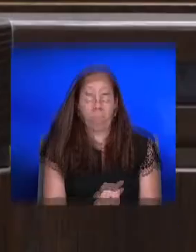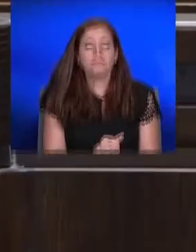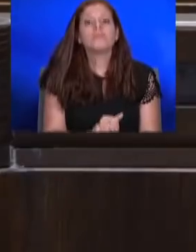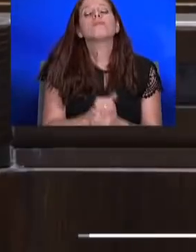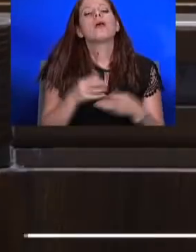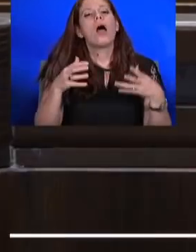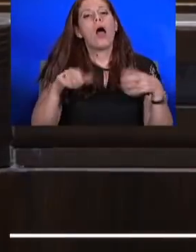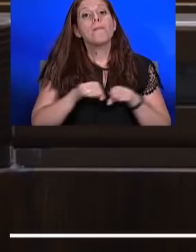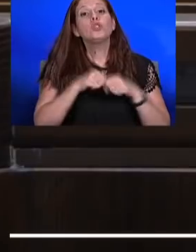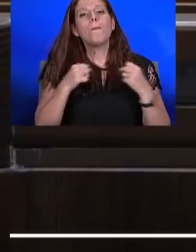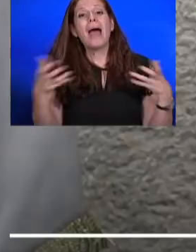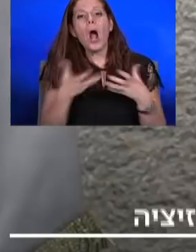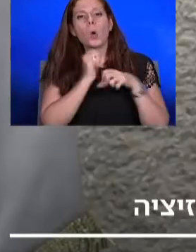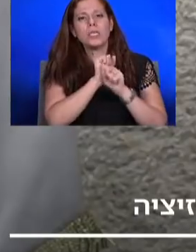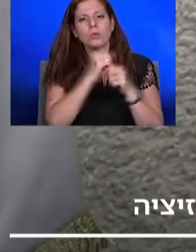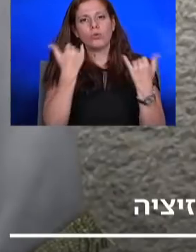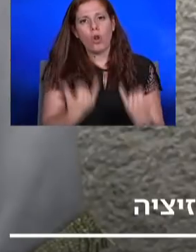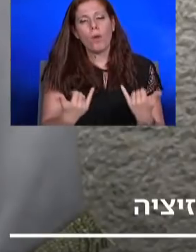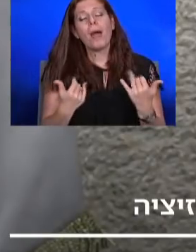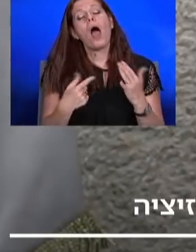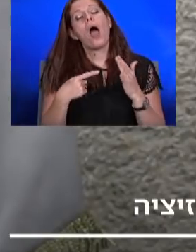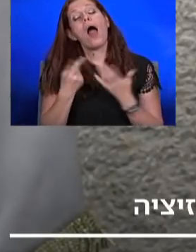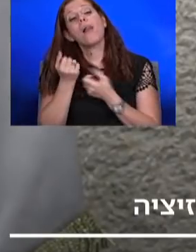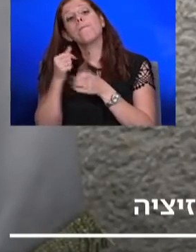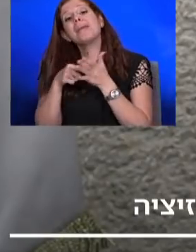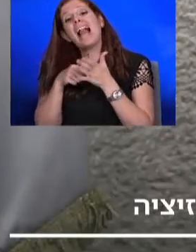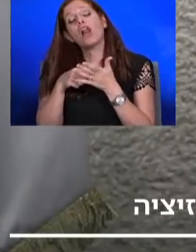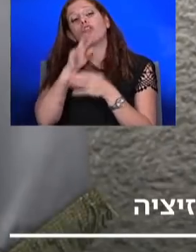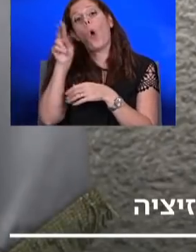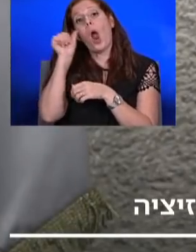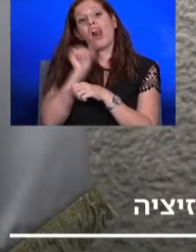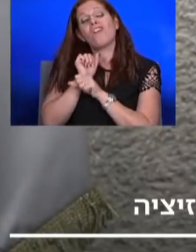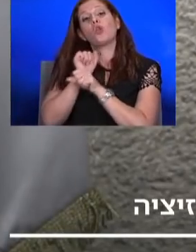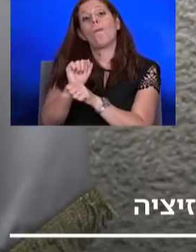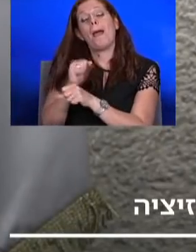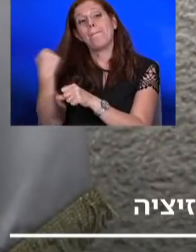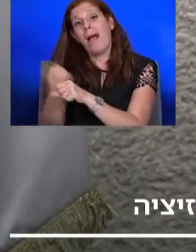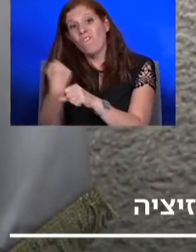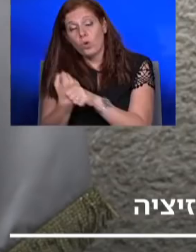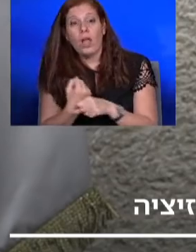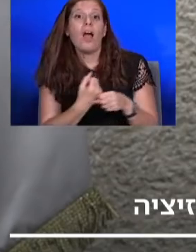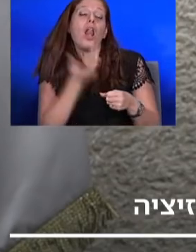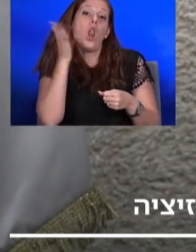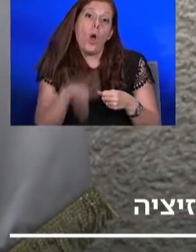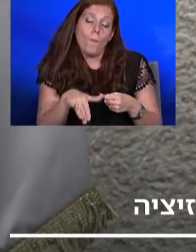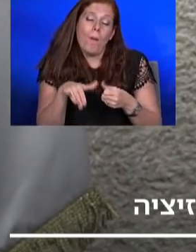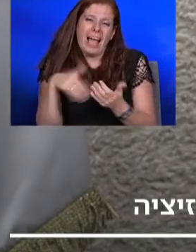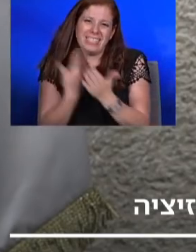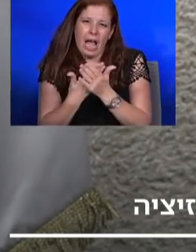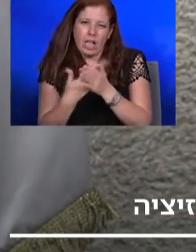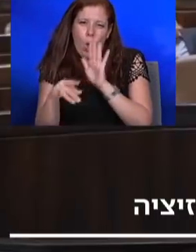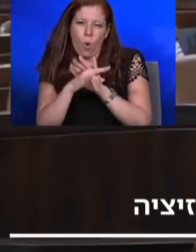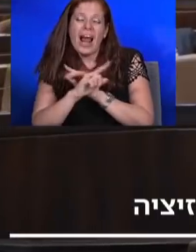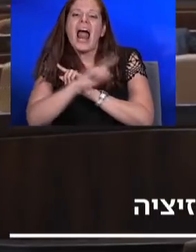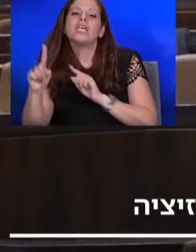הפעם על רקע תמיכת חברי כחול לבן והעבודה למורת רוחו של הליכוד והמפלגות החרדיות בהצעת החוק לאסור טיפולים לשינוי של